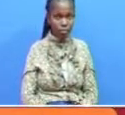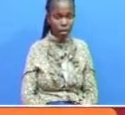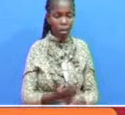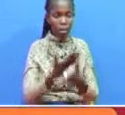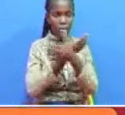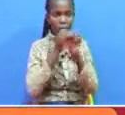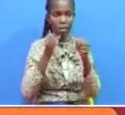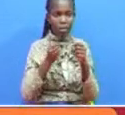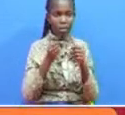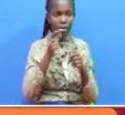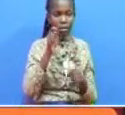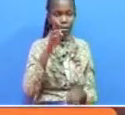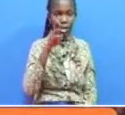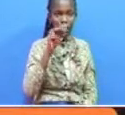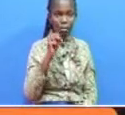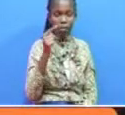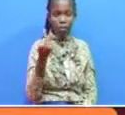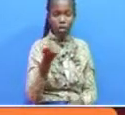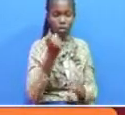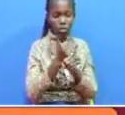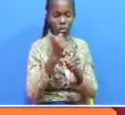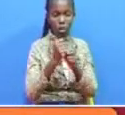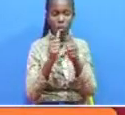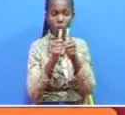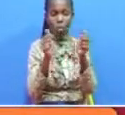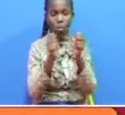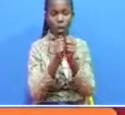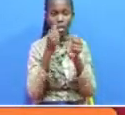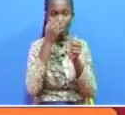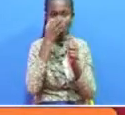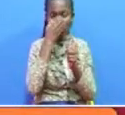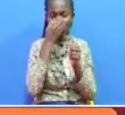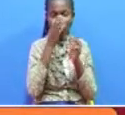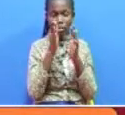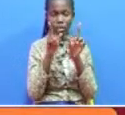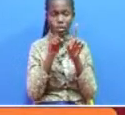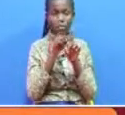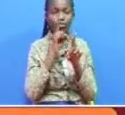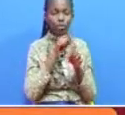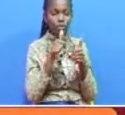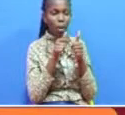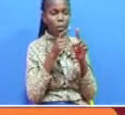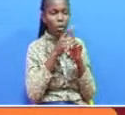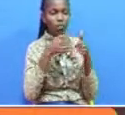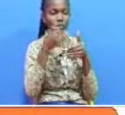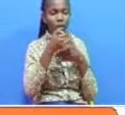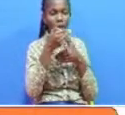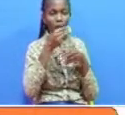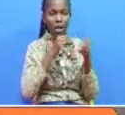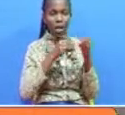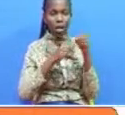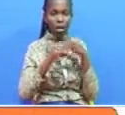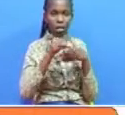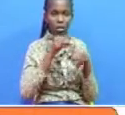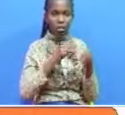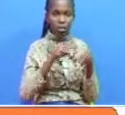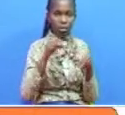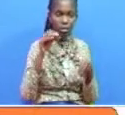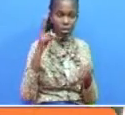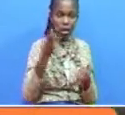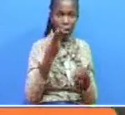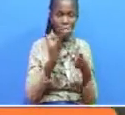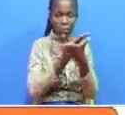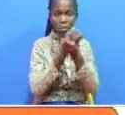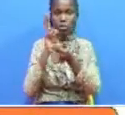Musumbi tamu yake ambe ya dhuko mienesa ena munini wake William Ruto na mamina na wigwano. Ende tina wasakuwani wakele Musumbi ni wavendo